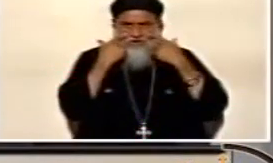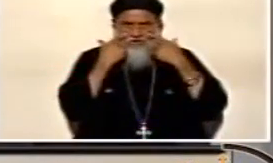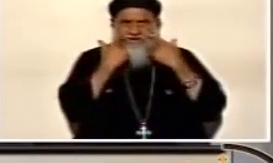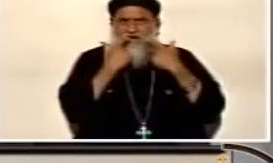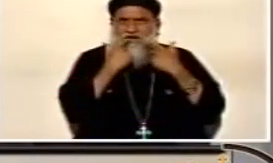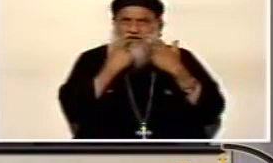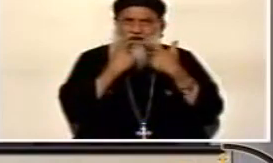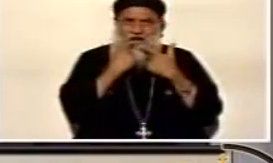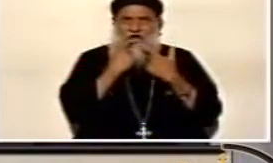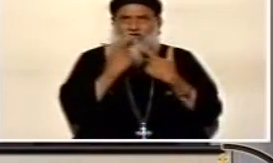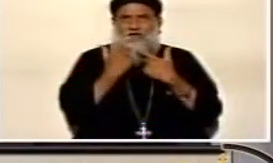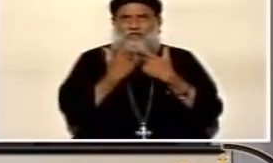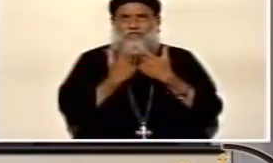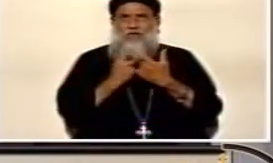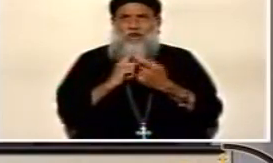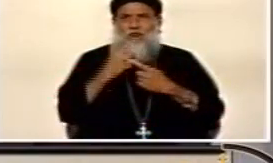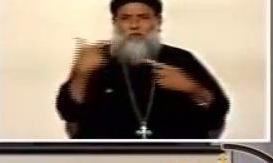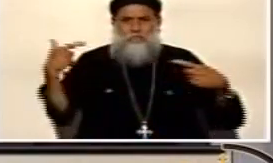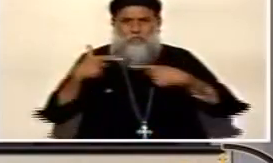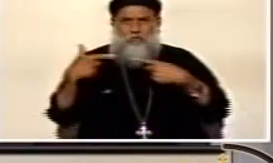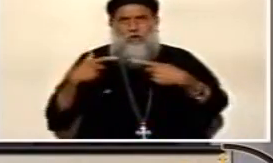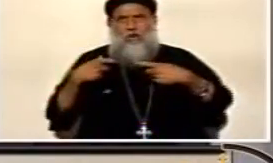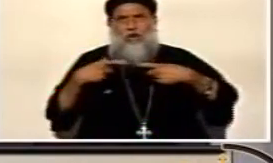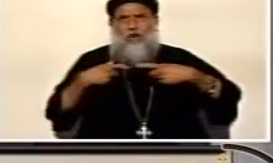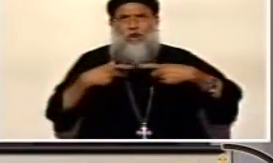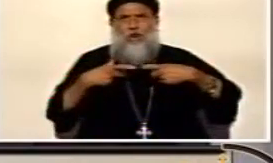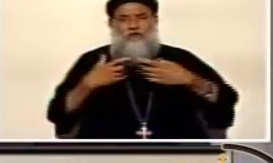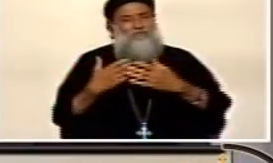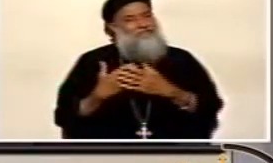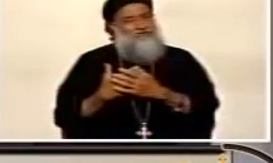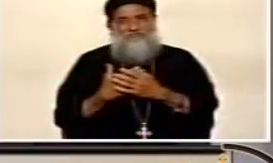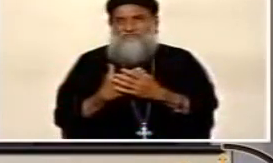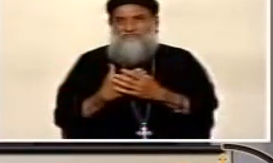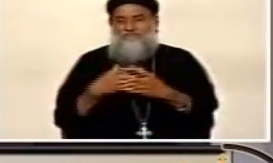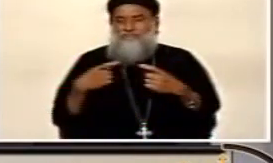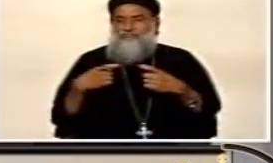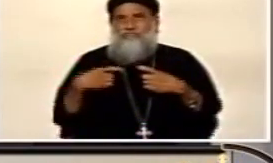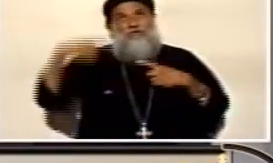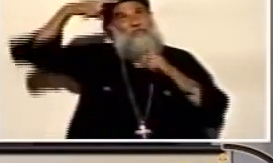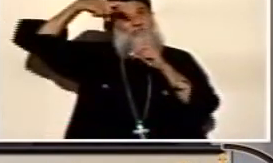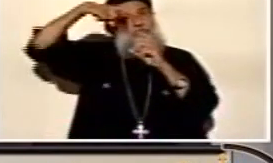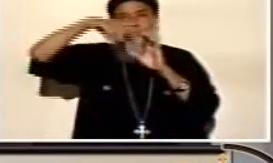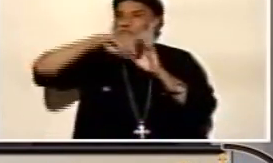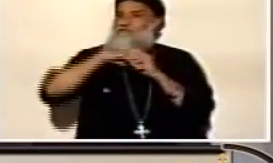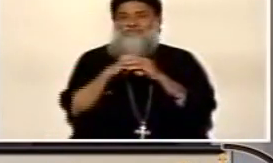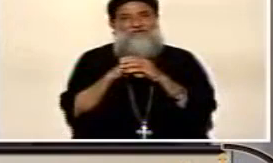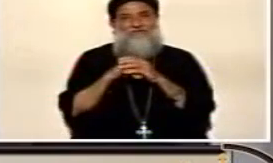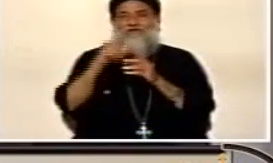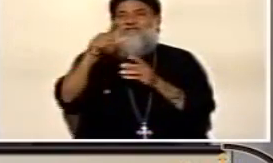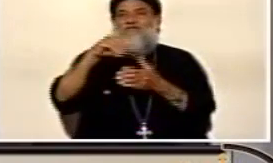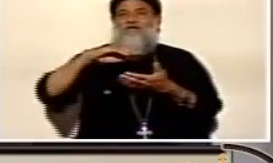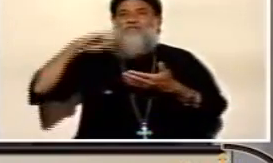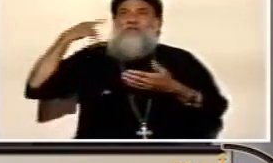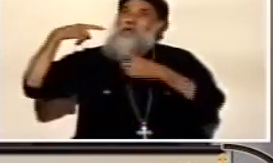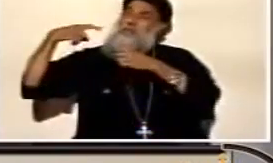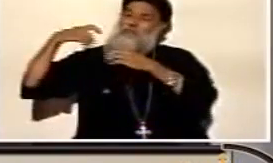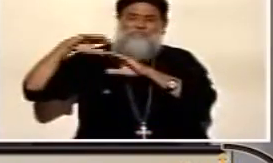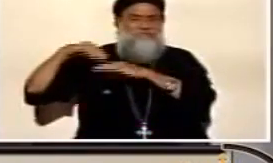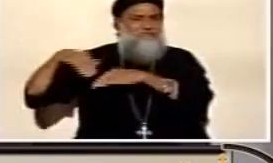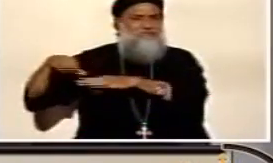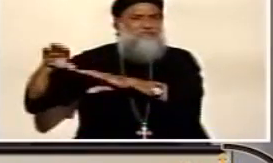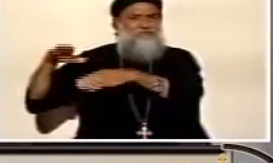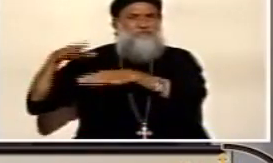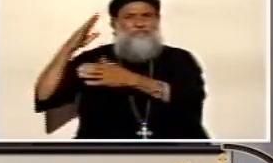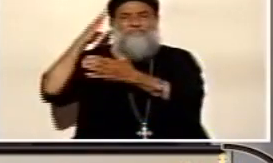ماشي بكده، وأنا في المقابل أنا هتأذي وهيساء إلي وأنا أقدم محبة، أكيد أنا